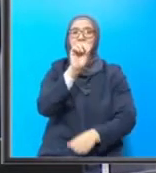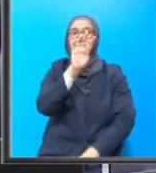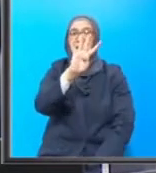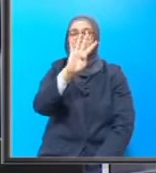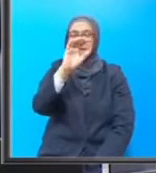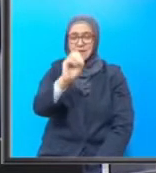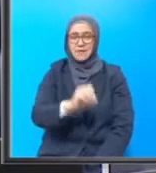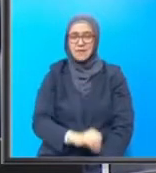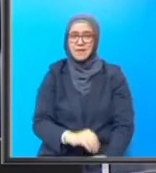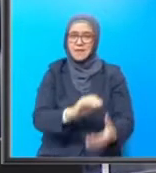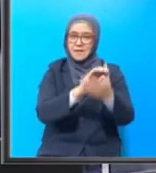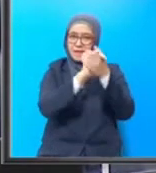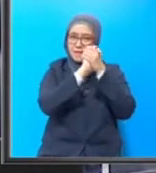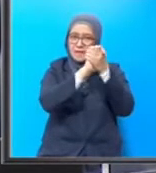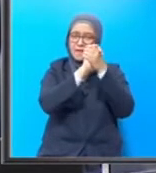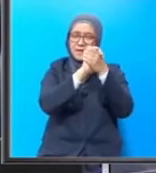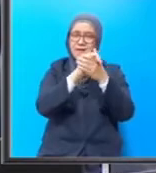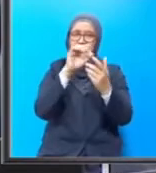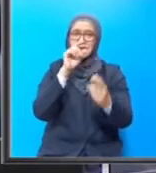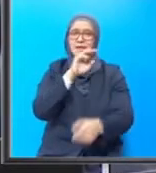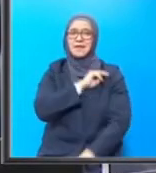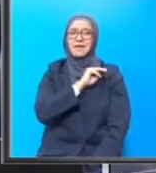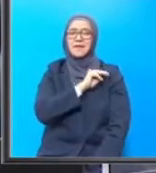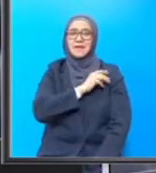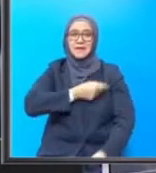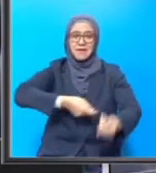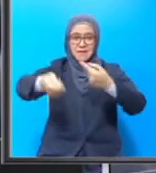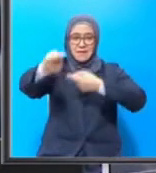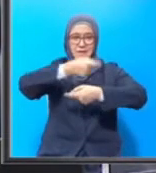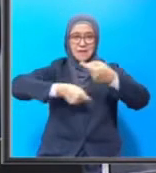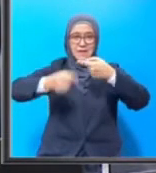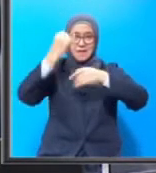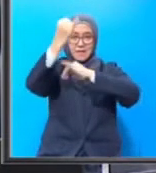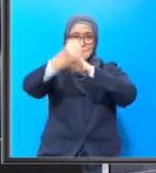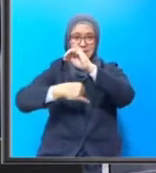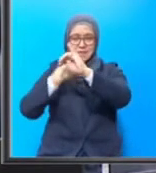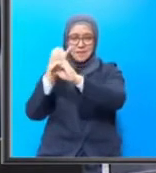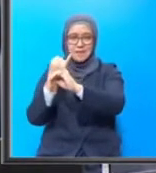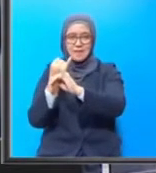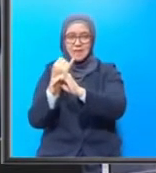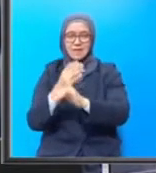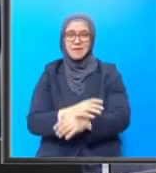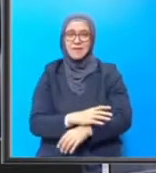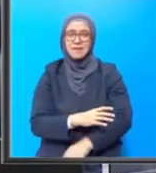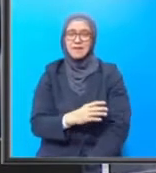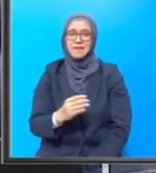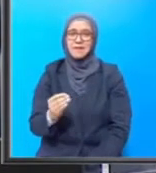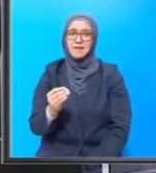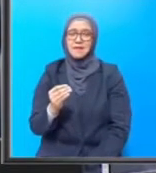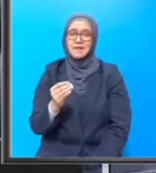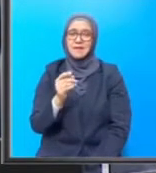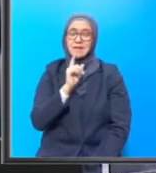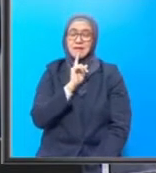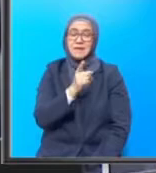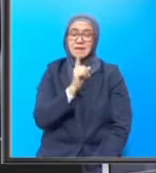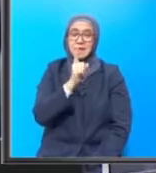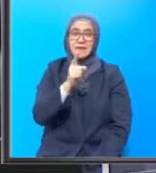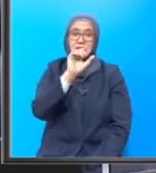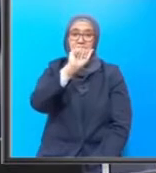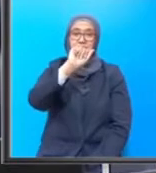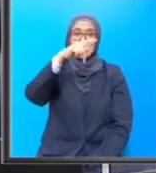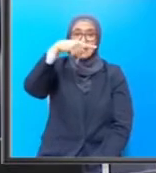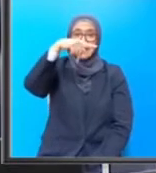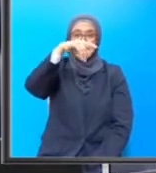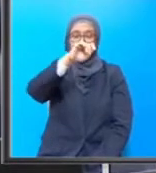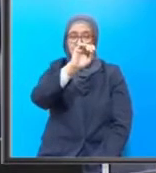Tania kepada Menteri perdagangan antarabangsa dan indah Sri kenanya tentunya efek